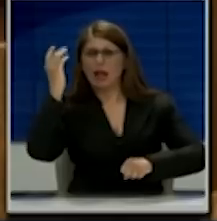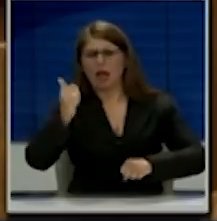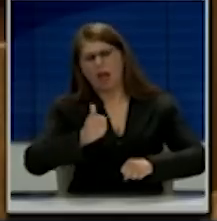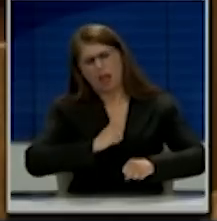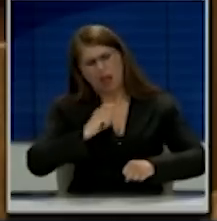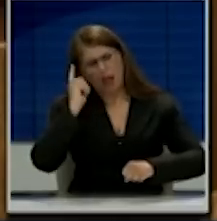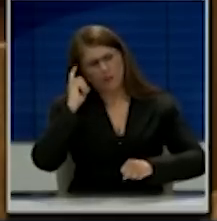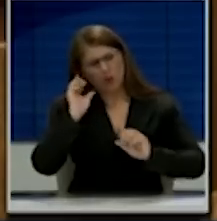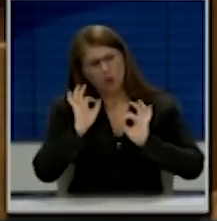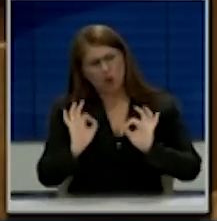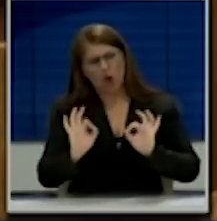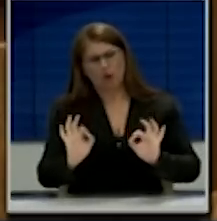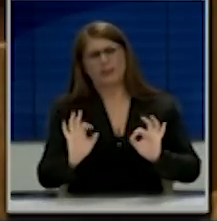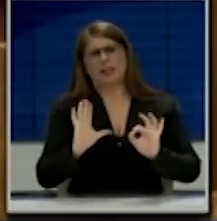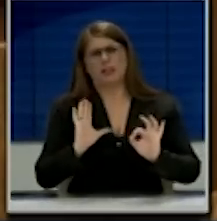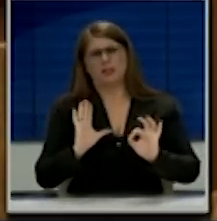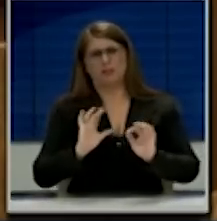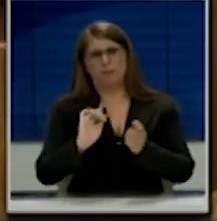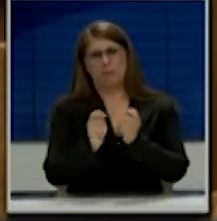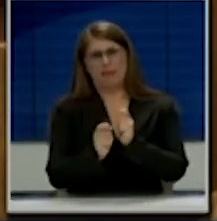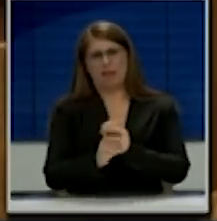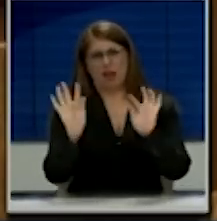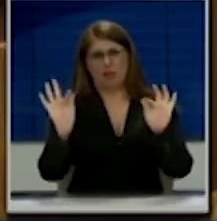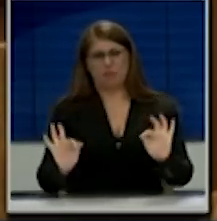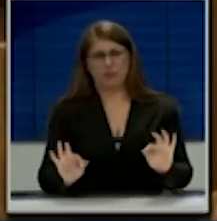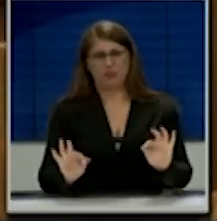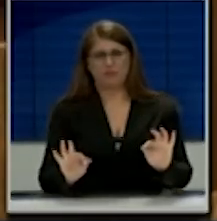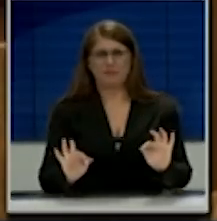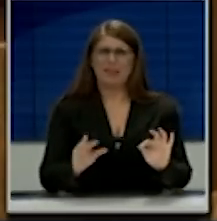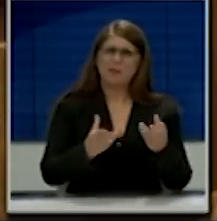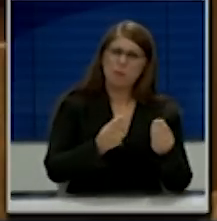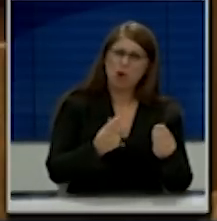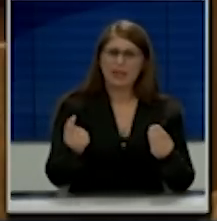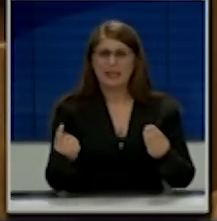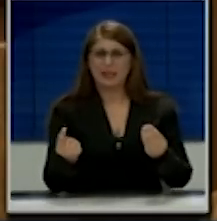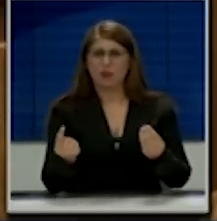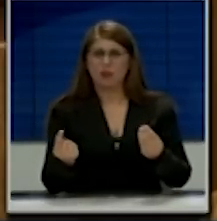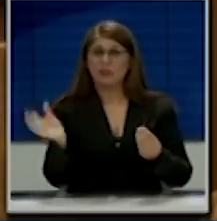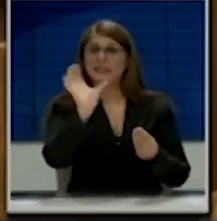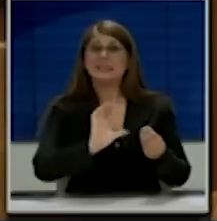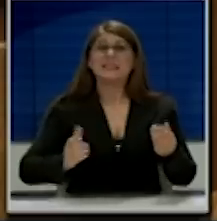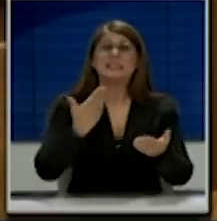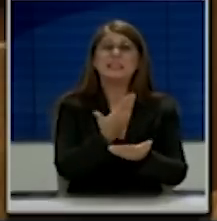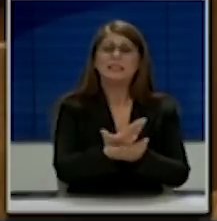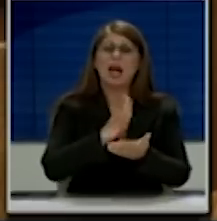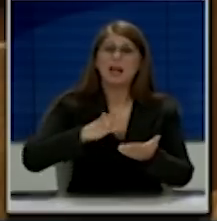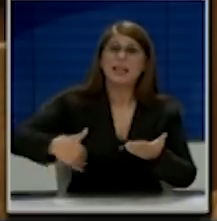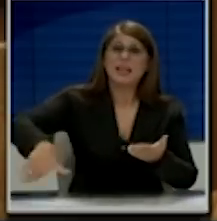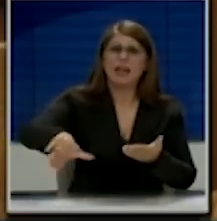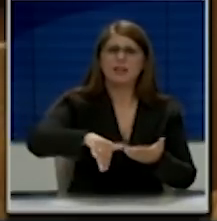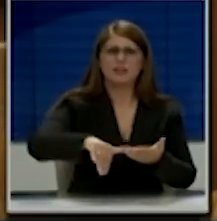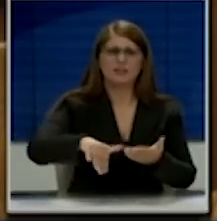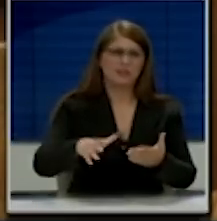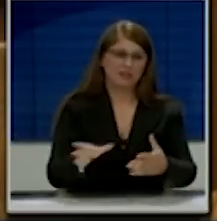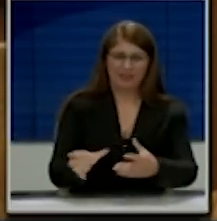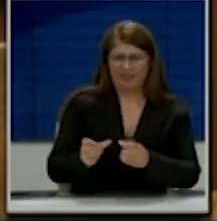αυτονόητες μεταρρυθμίσεις του. Λίγο πολύ μας είπε ότι τις επιζητά και όλα ο ελληνικός λαός. Κρατηθείτε